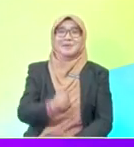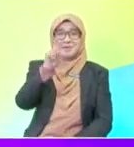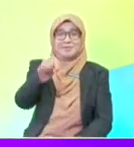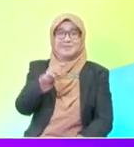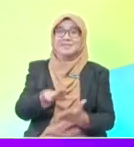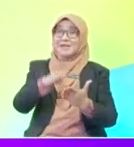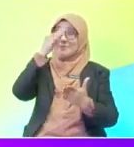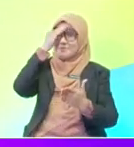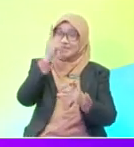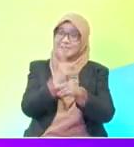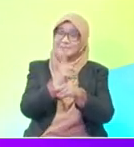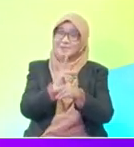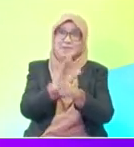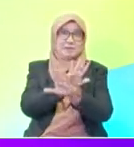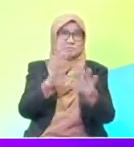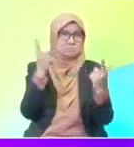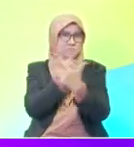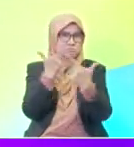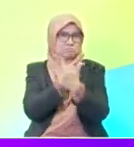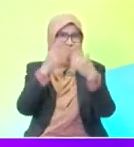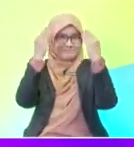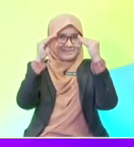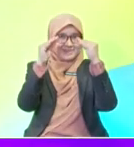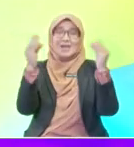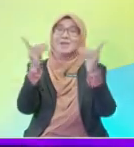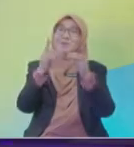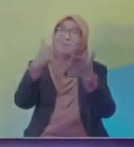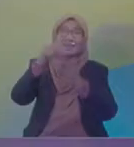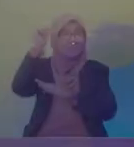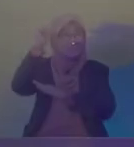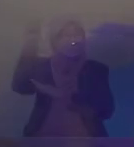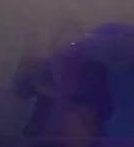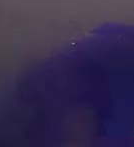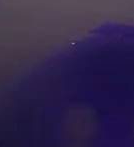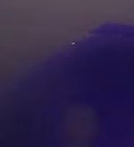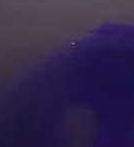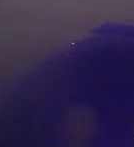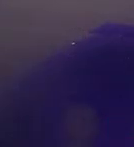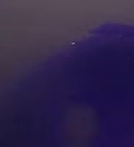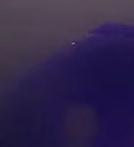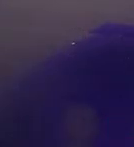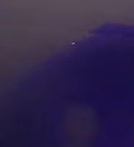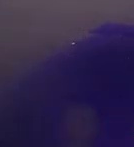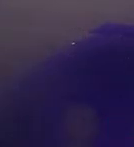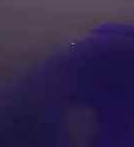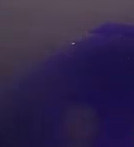kelas, okey? Jangan lawan, cakap Cikgu. Cikgu, jumpa lagi. Assalamualaikum. Bye-bye.